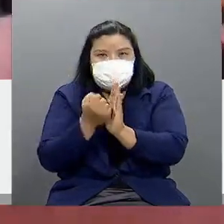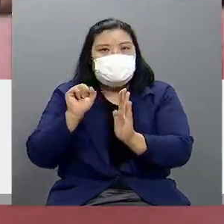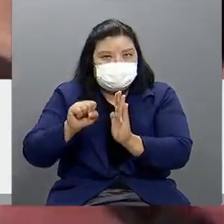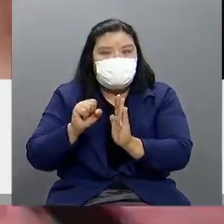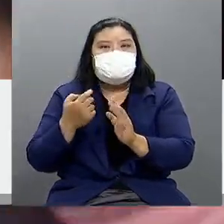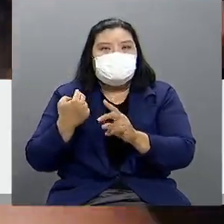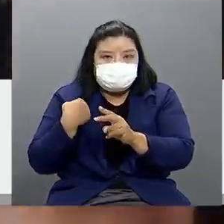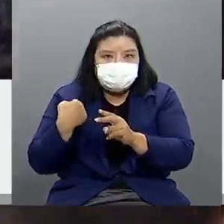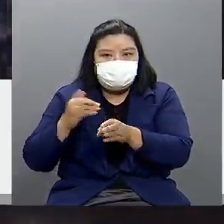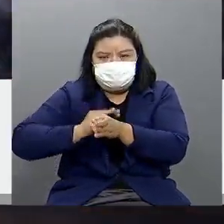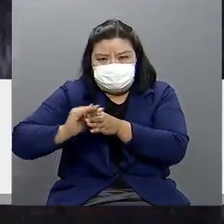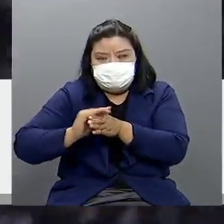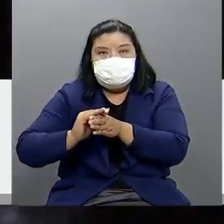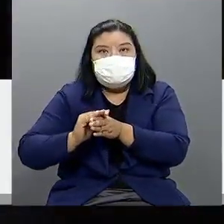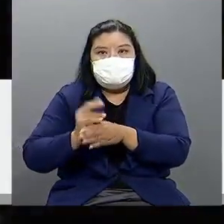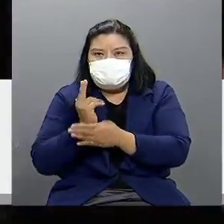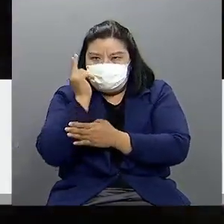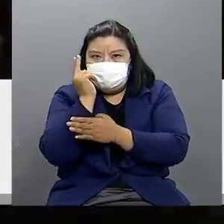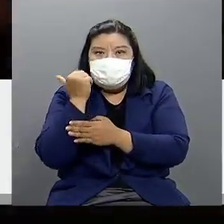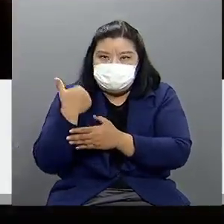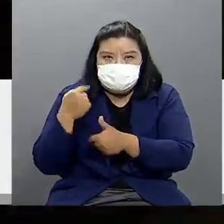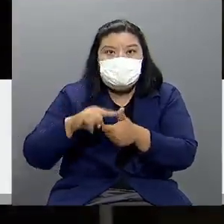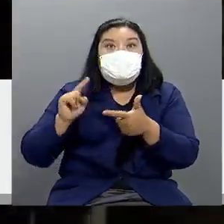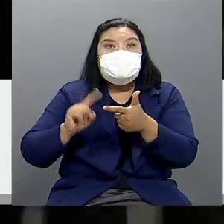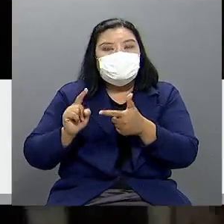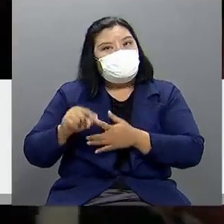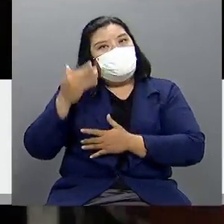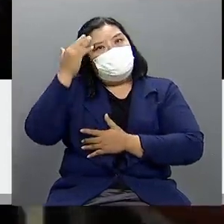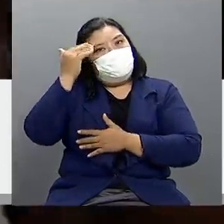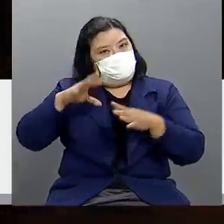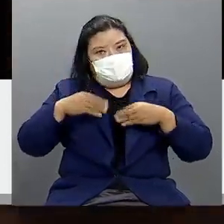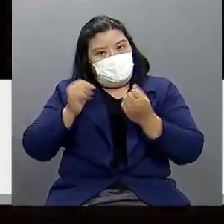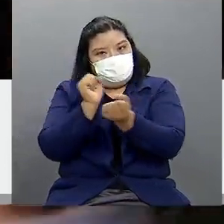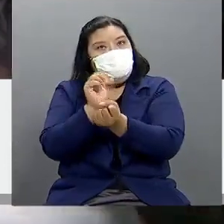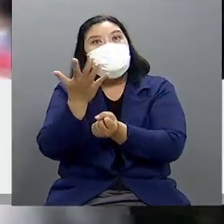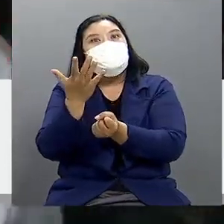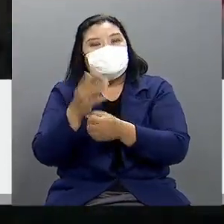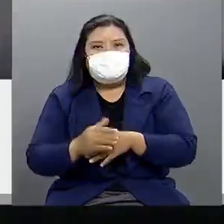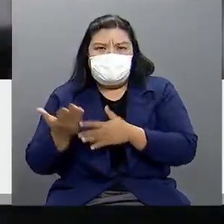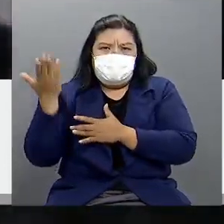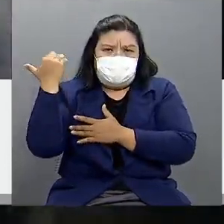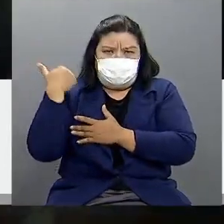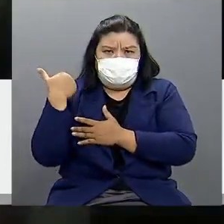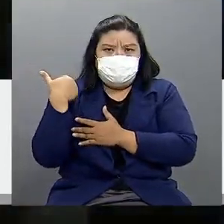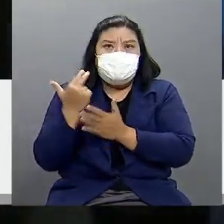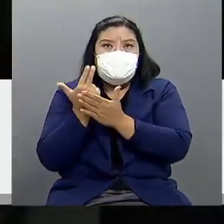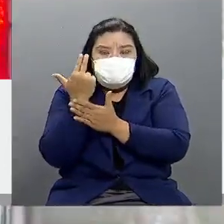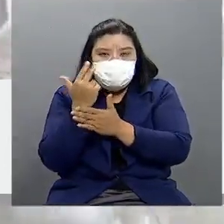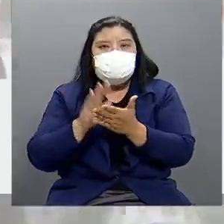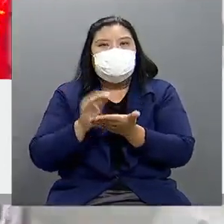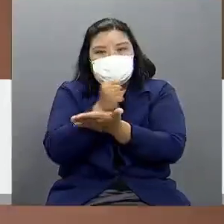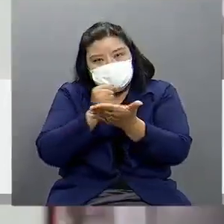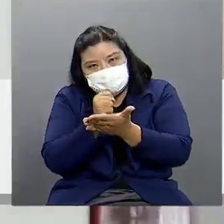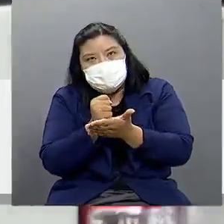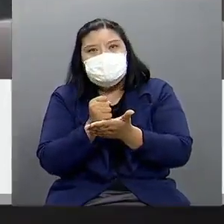สู้หรือขัดขวางเจ้าพนักงานในการปฏิบัติการทำหน้าที่โดยมีการใช้อาวุธปืนรวมทั้งเสพยาเสพติดให้โทษใน